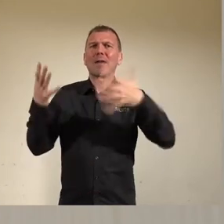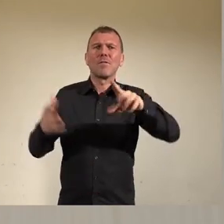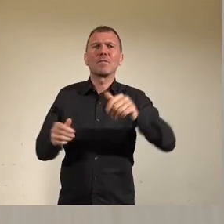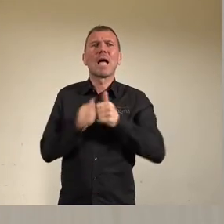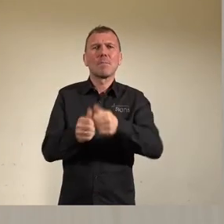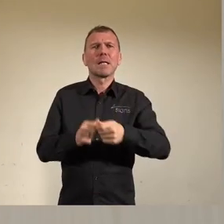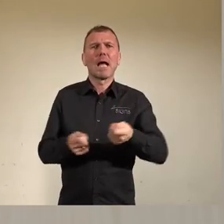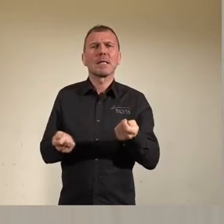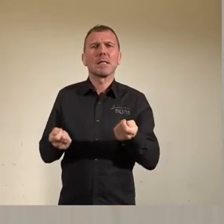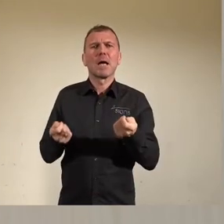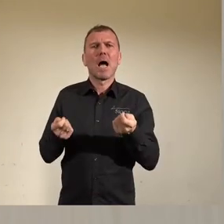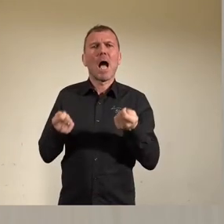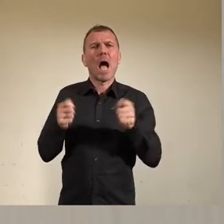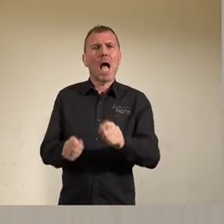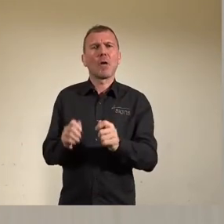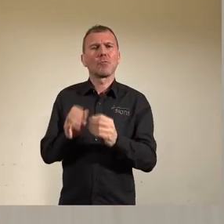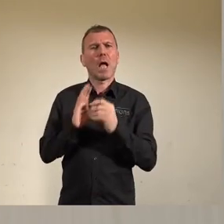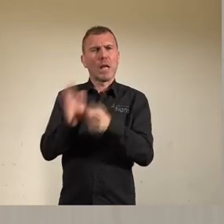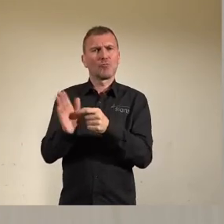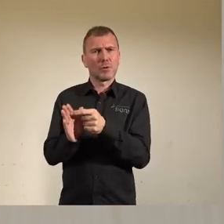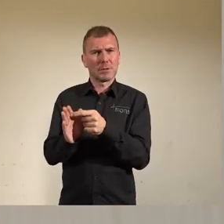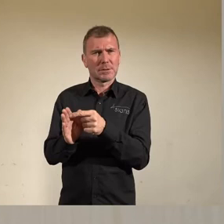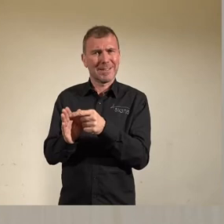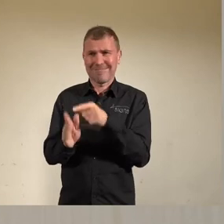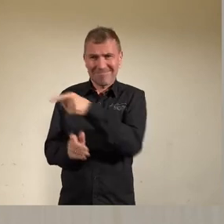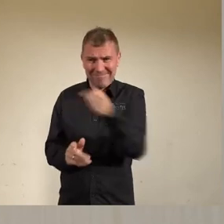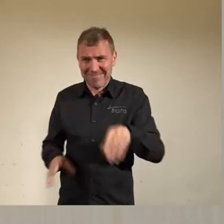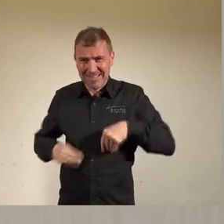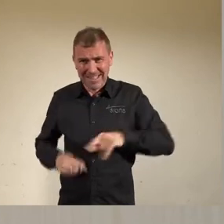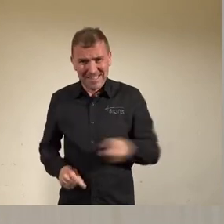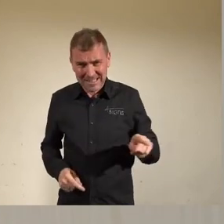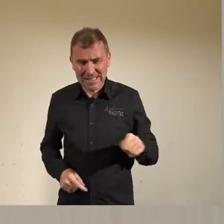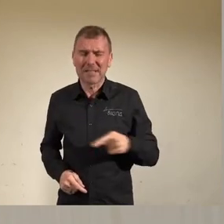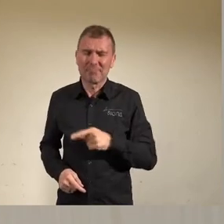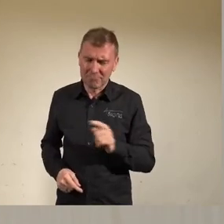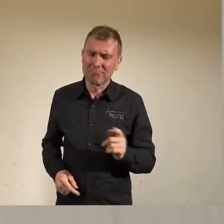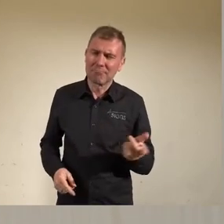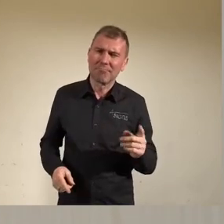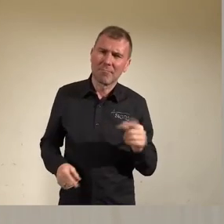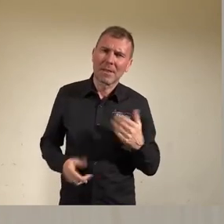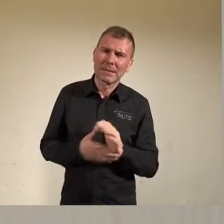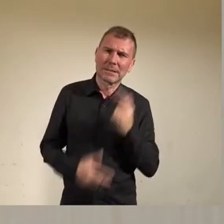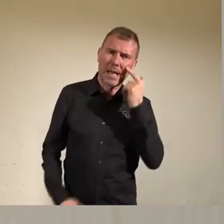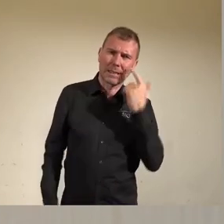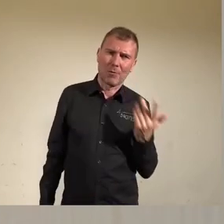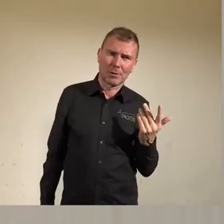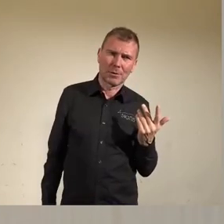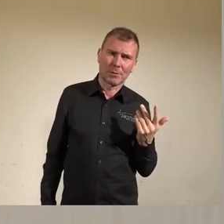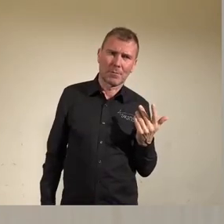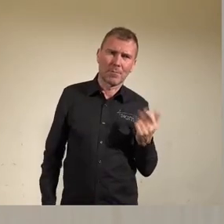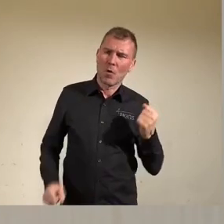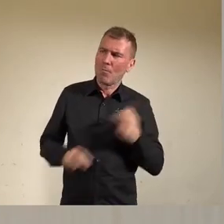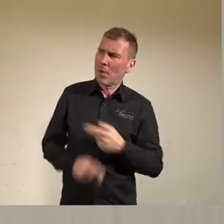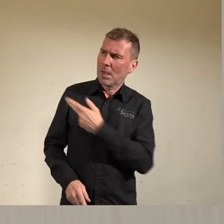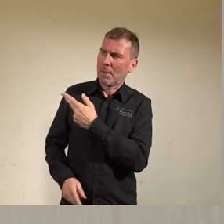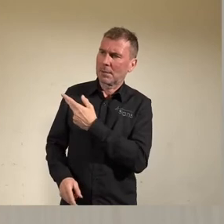dazukommen. So, wenn das noch nicht mal eine Mehrheit kriegt, dann wäre das hier wirklich sehr, sehr traurig. Bitte Herrn Oberbürgermeister zu sagen, wenn der